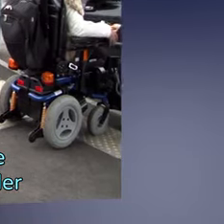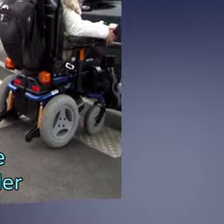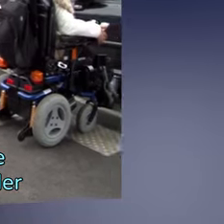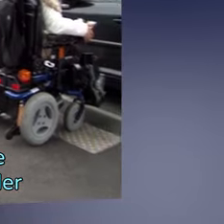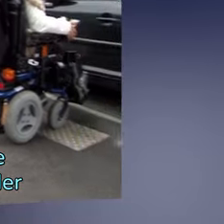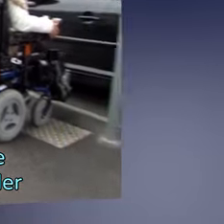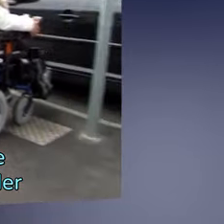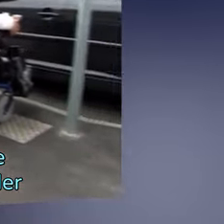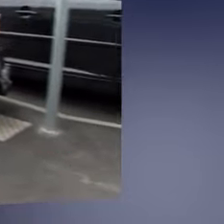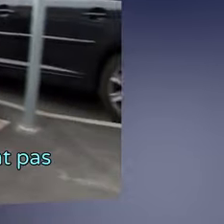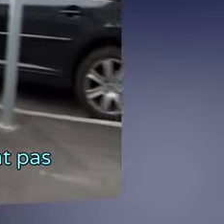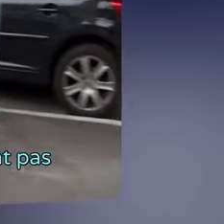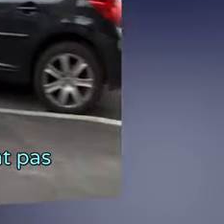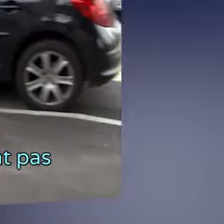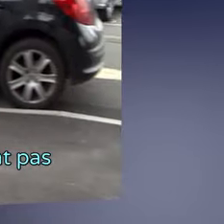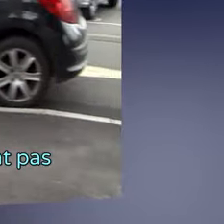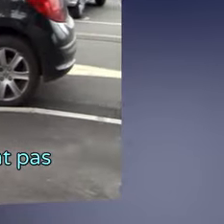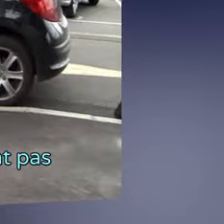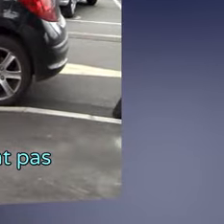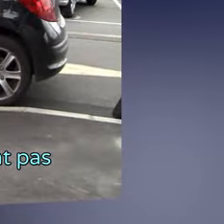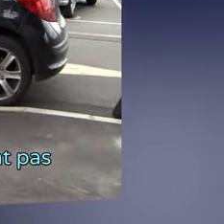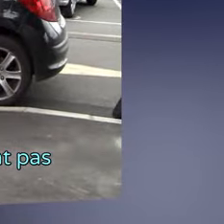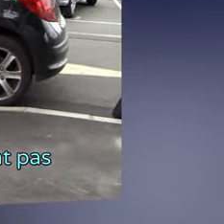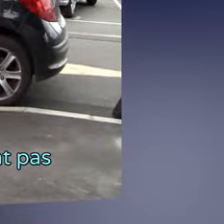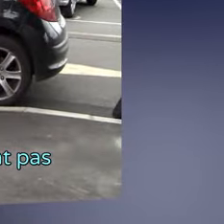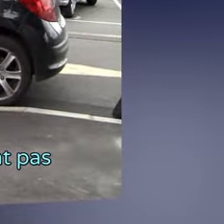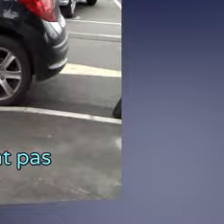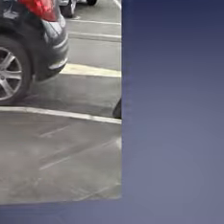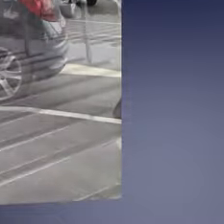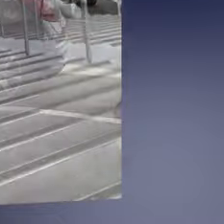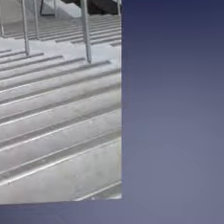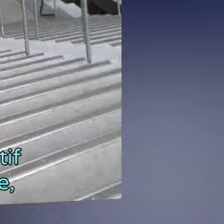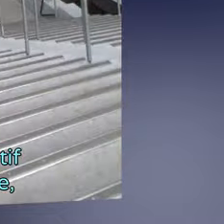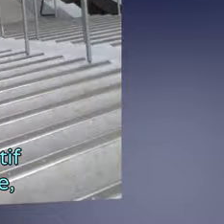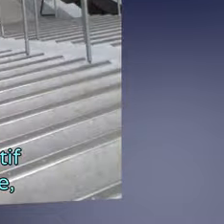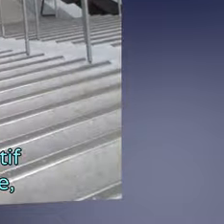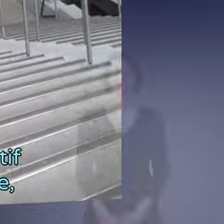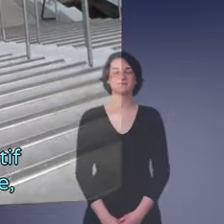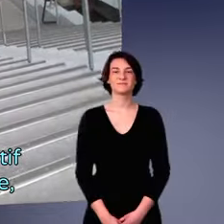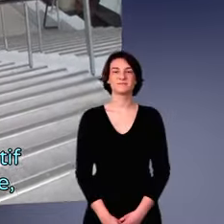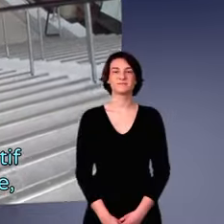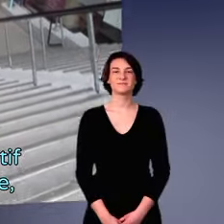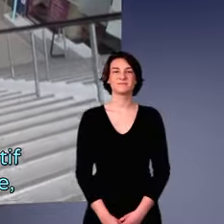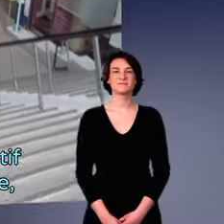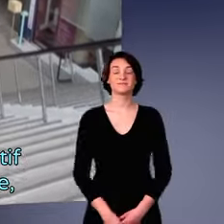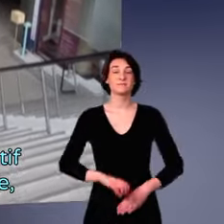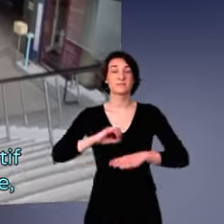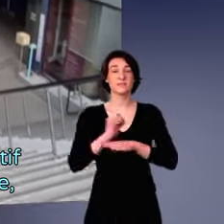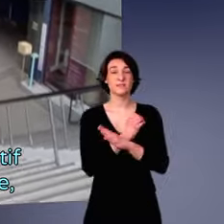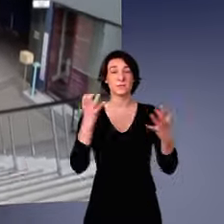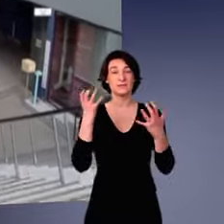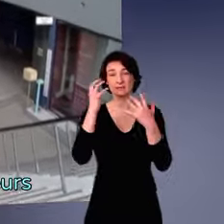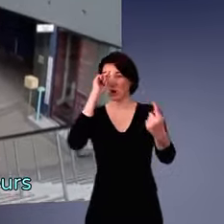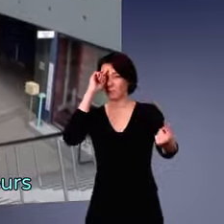auquel on ne peut accéder ne servira malheureusement pas à grand-chose pour atteindre cette objectif d'une accessibilité